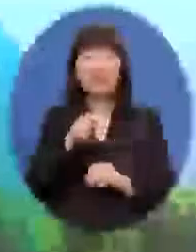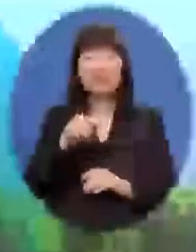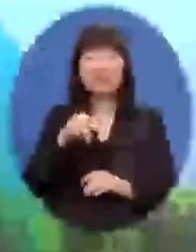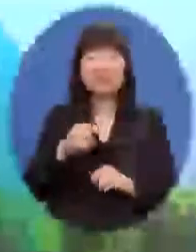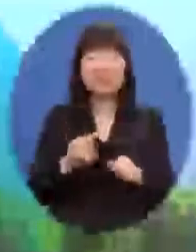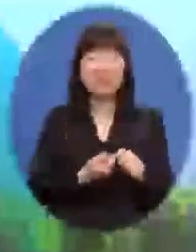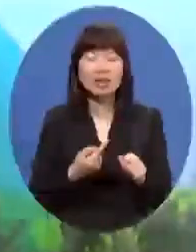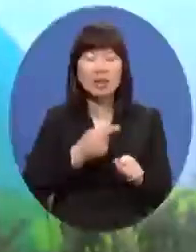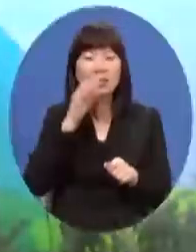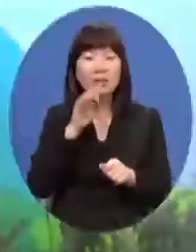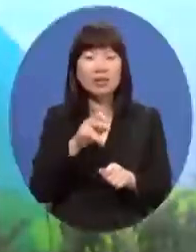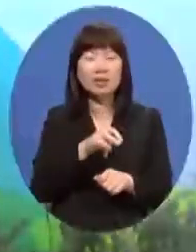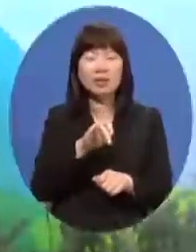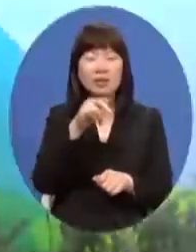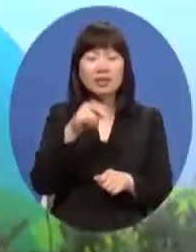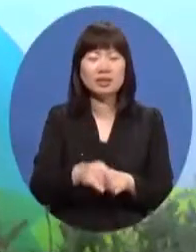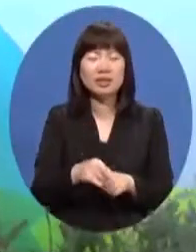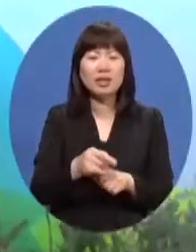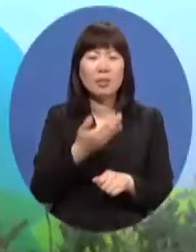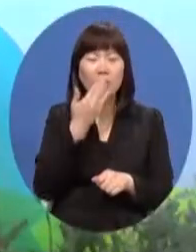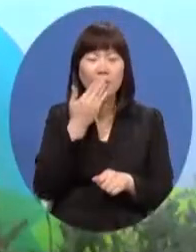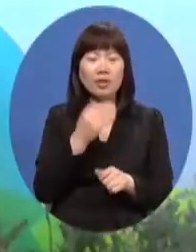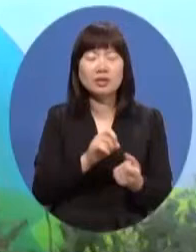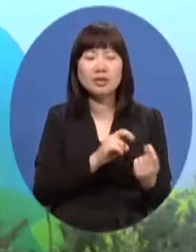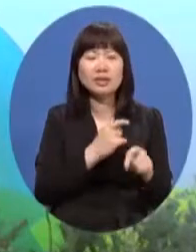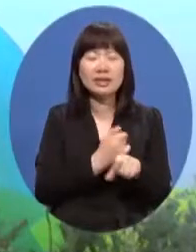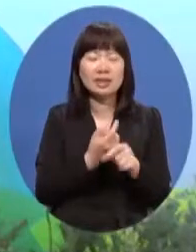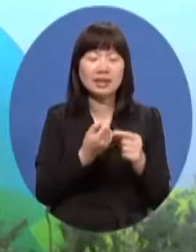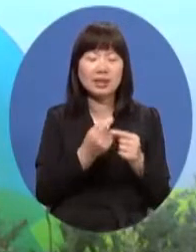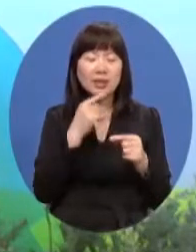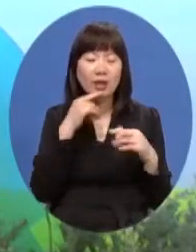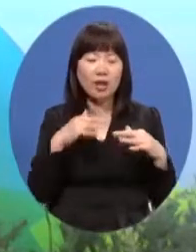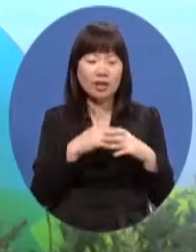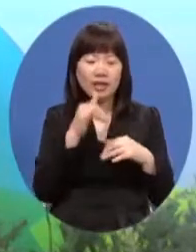이제 사막의 경우는 사막을 먹여 살리는 작은 혈관들이